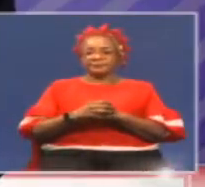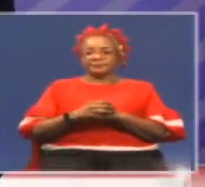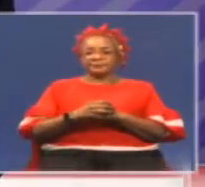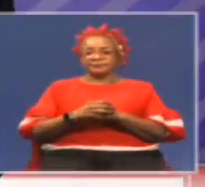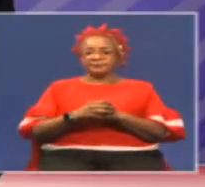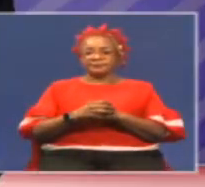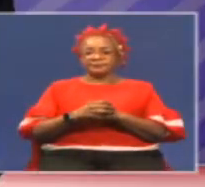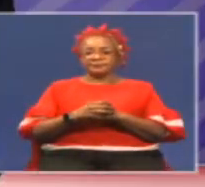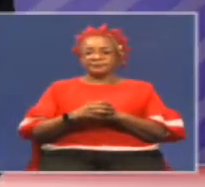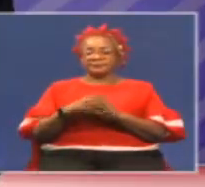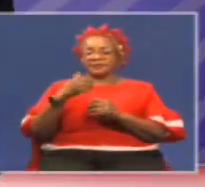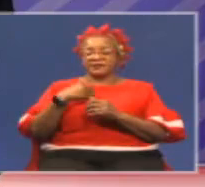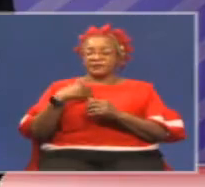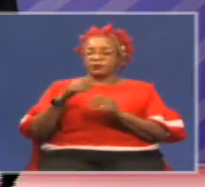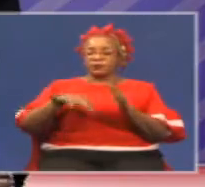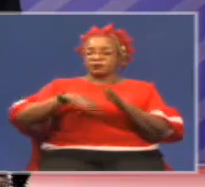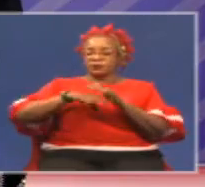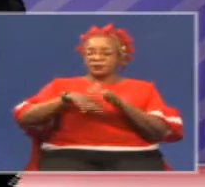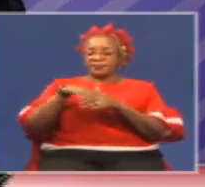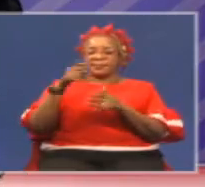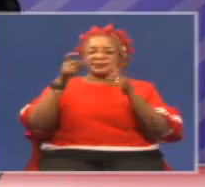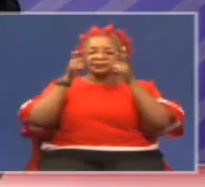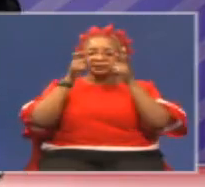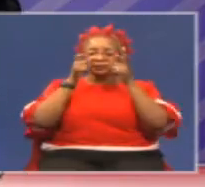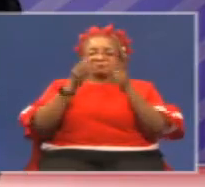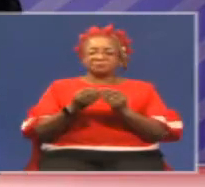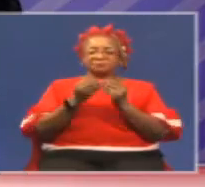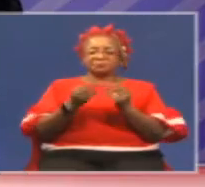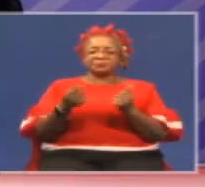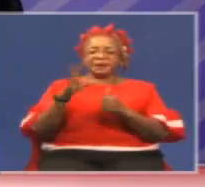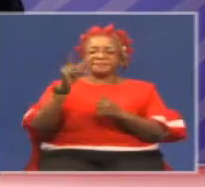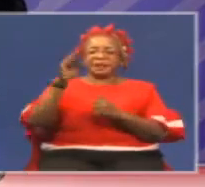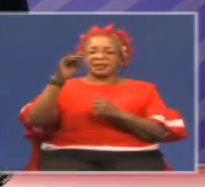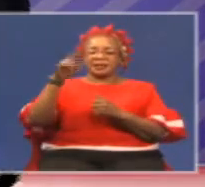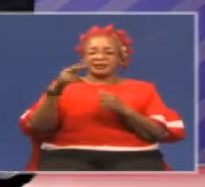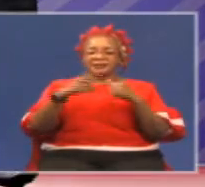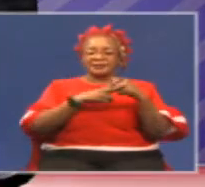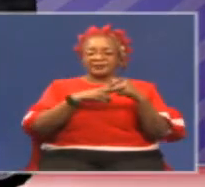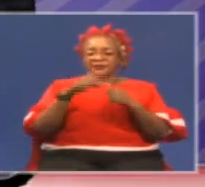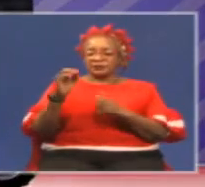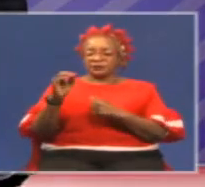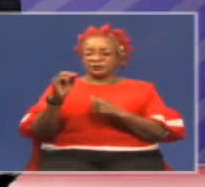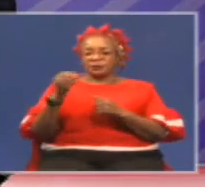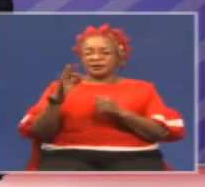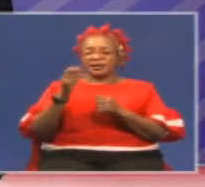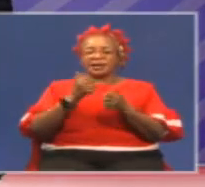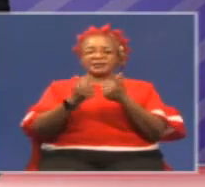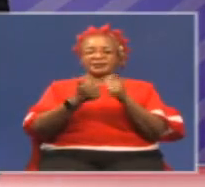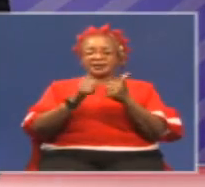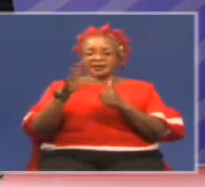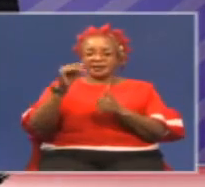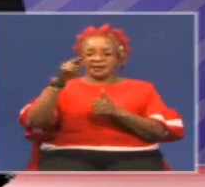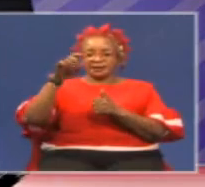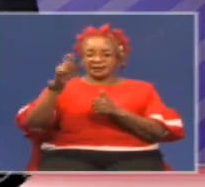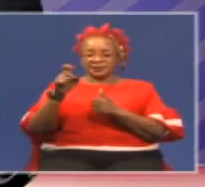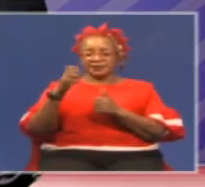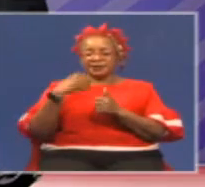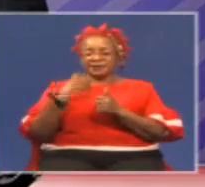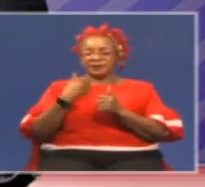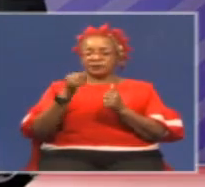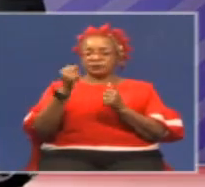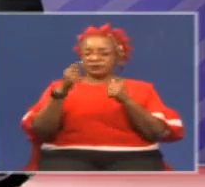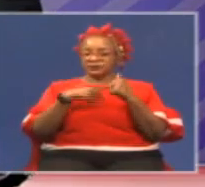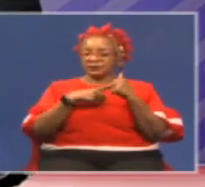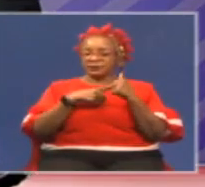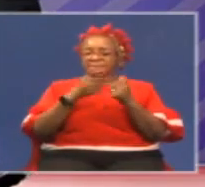Mabingwa watetezi wa ligi kuu ya soka humu nchini Tusker waliitandika Berlin mabao 7 bila ya jibu katika uwanja wa Kasarani Annex na kuingia raundi ya 16